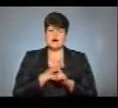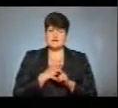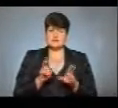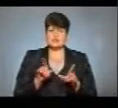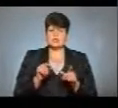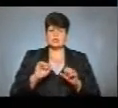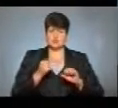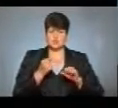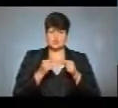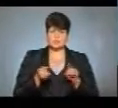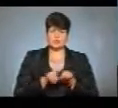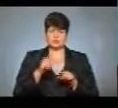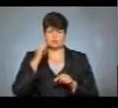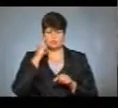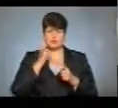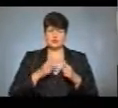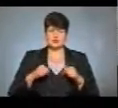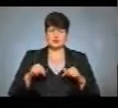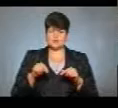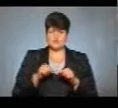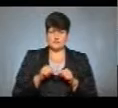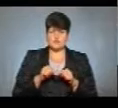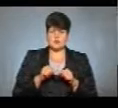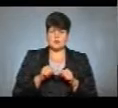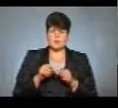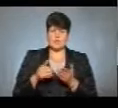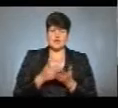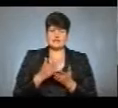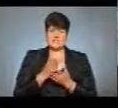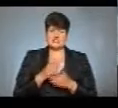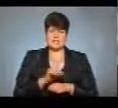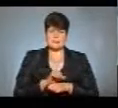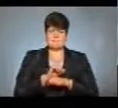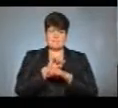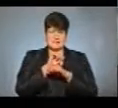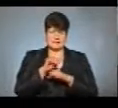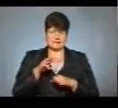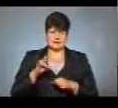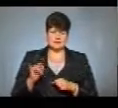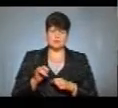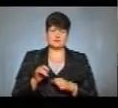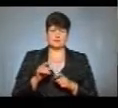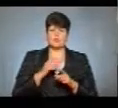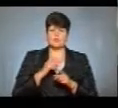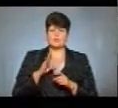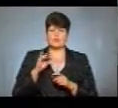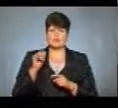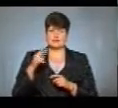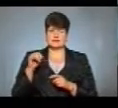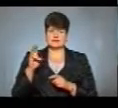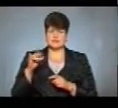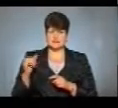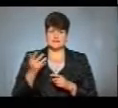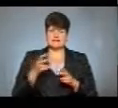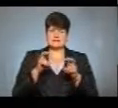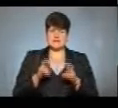друзями-однодумцями організували мистецько-політичний мітинг під Хофбургом в Відні, там, де сам засідає